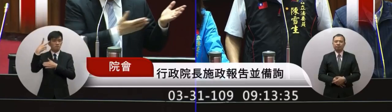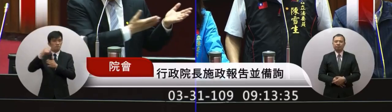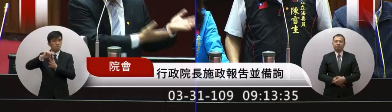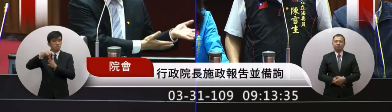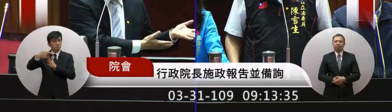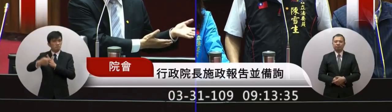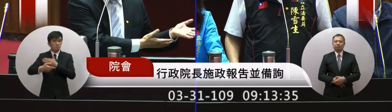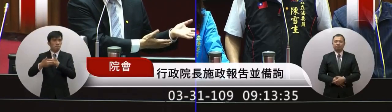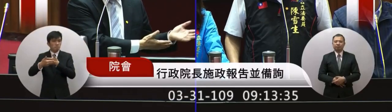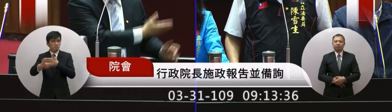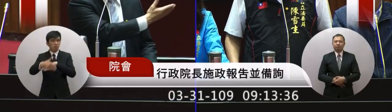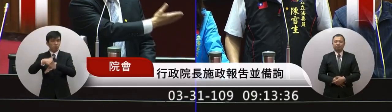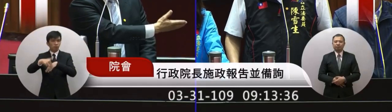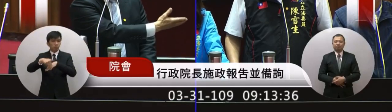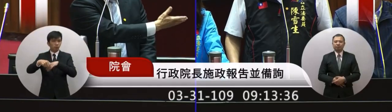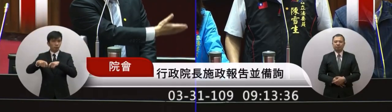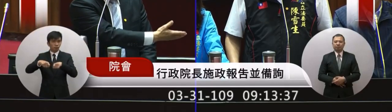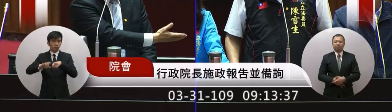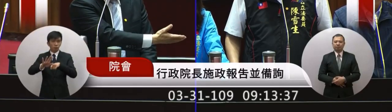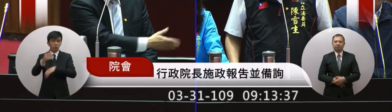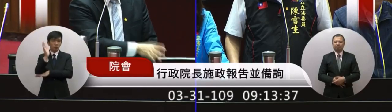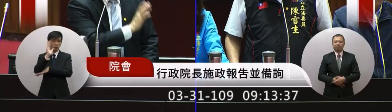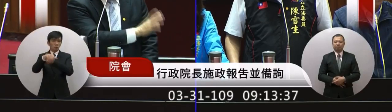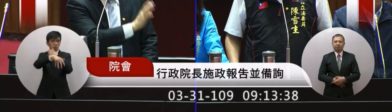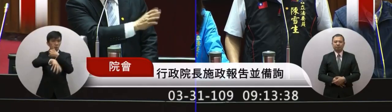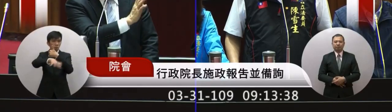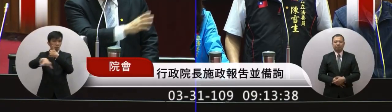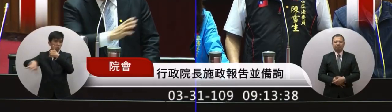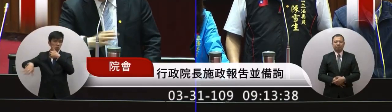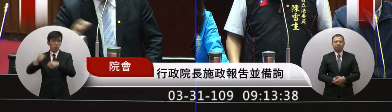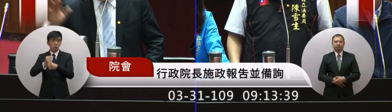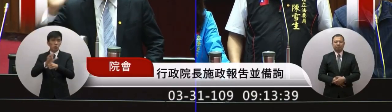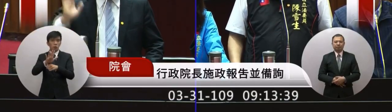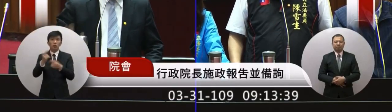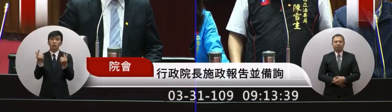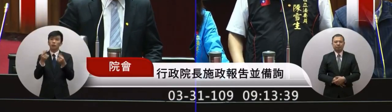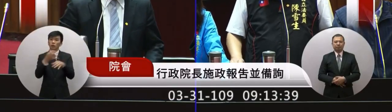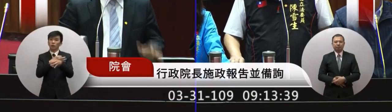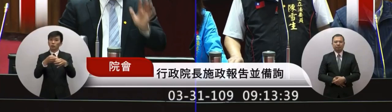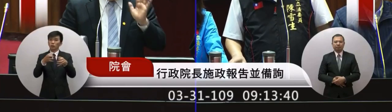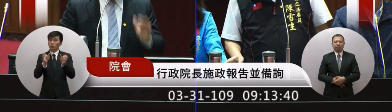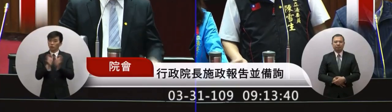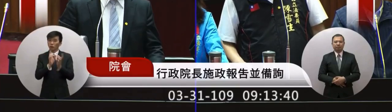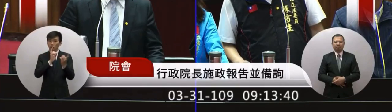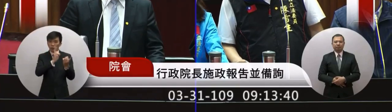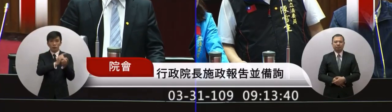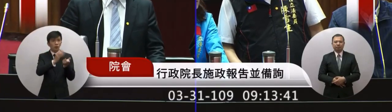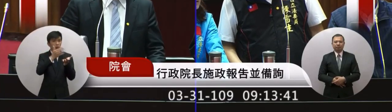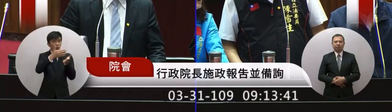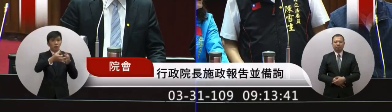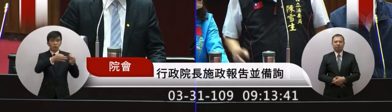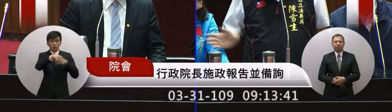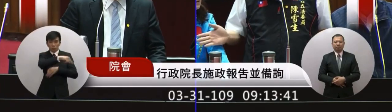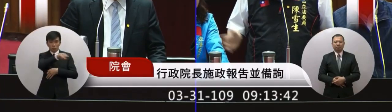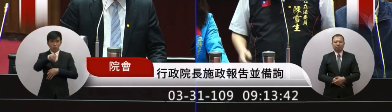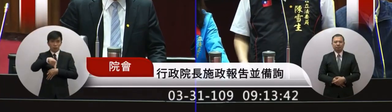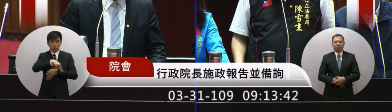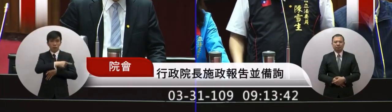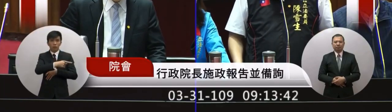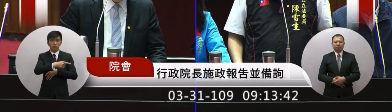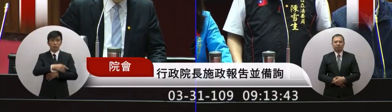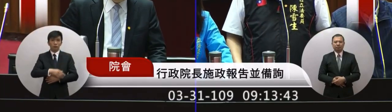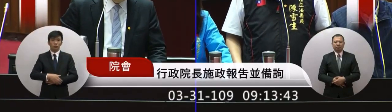我们各部委都在做，包括经济部对于餐饮业、对于其他方面也都有。